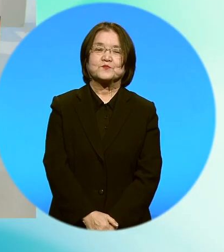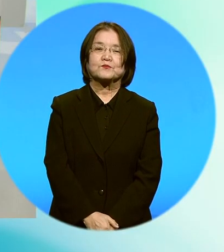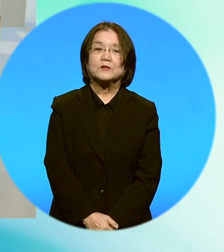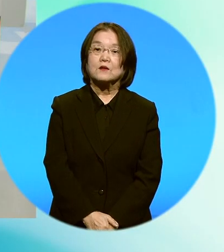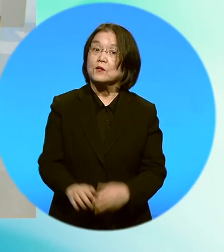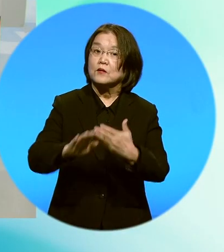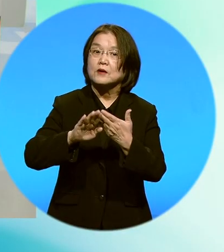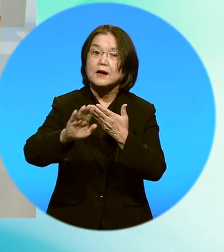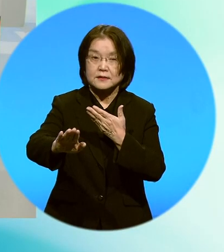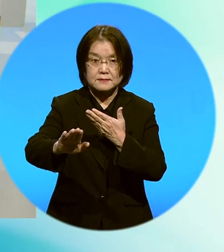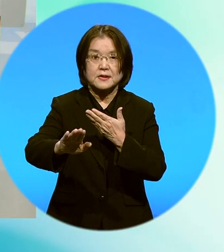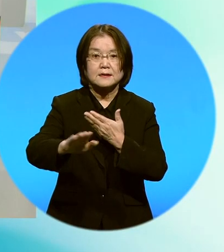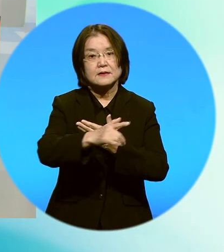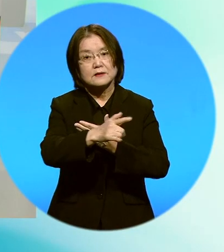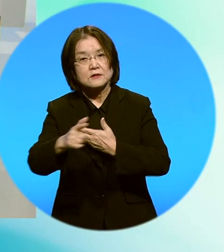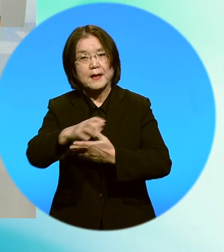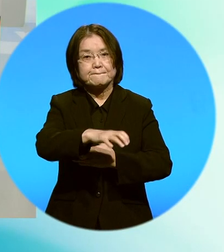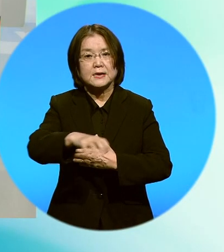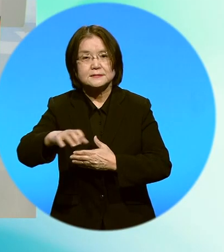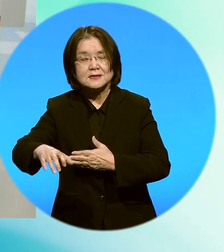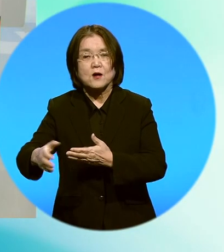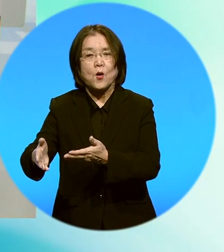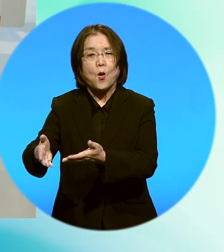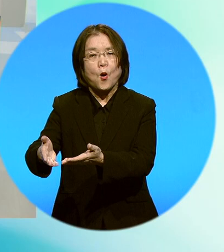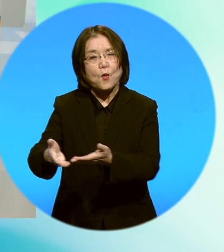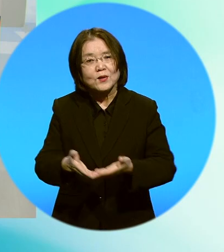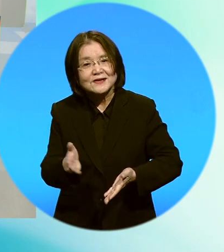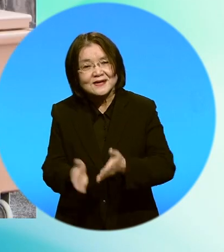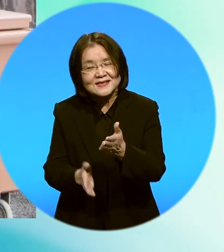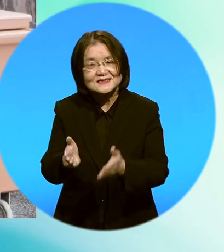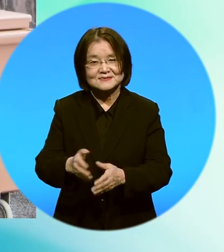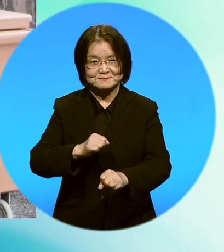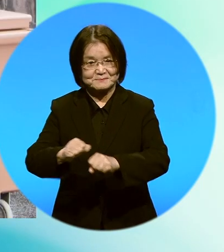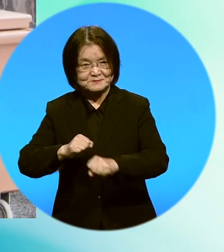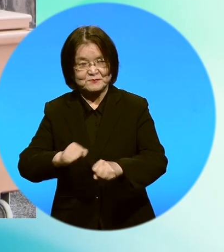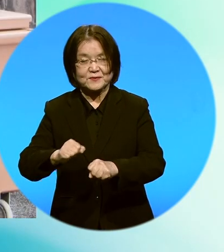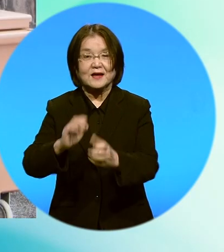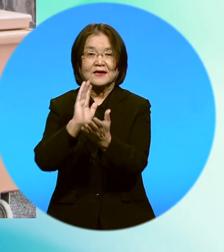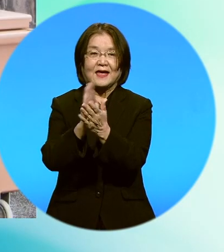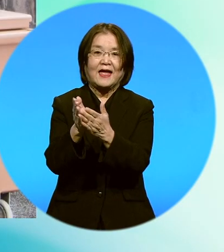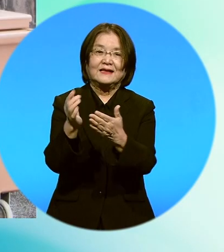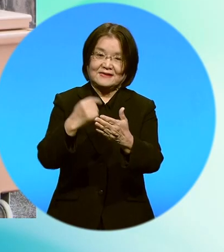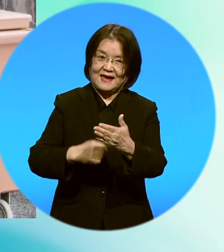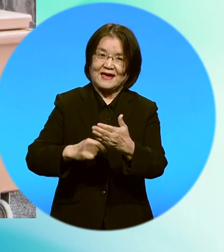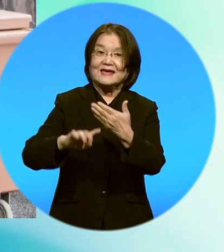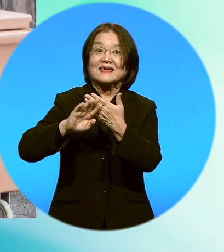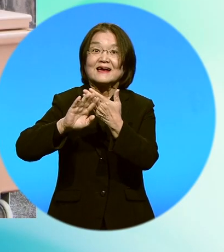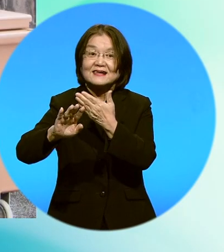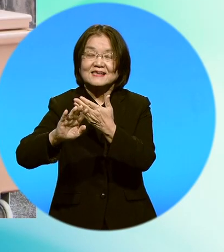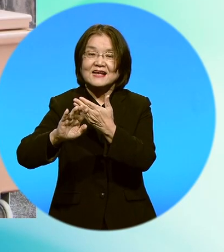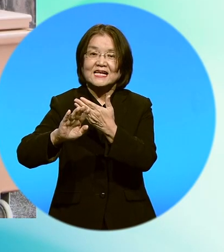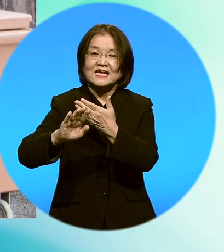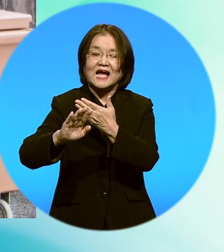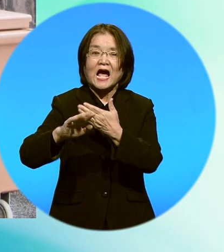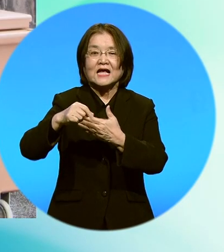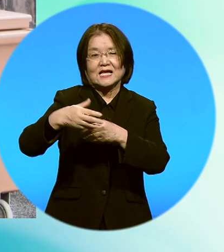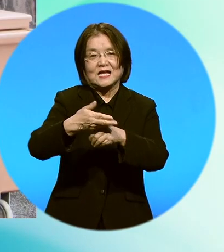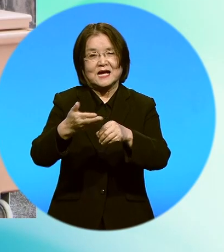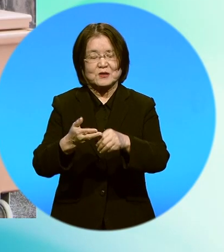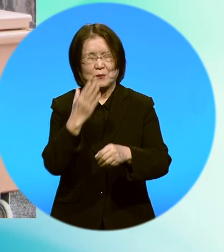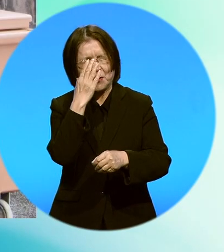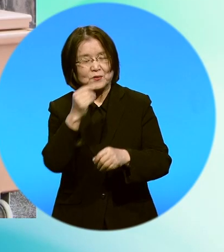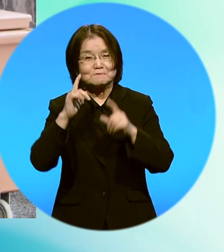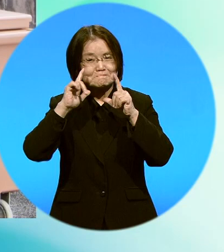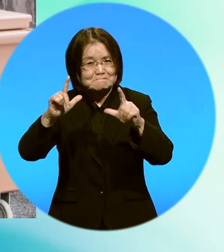この他にも様々な場所でおもてなし活動に取り組み、県内外の人に種子島の魅力を発信しました。